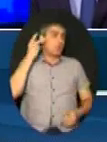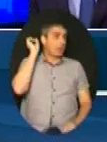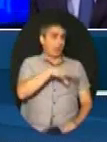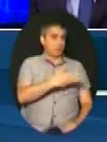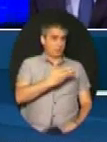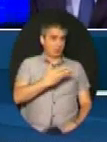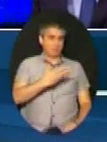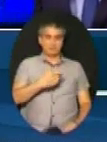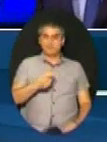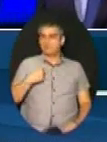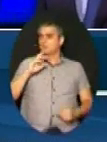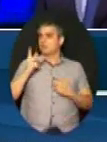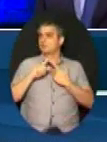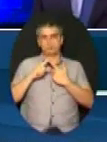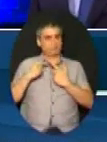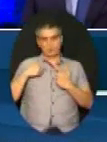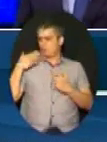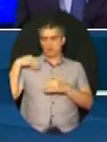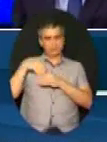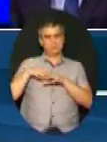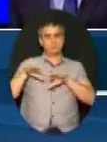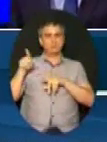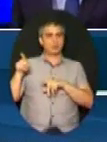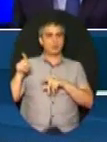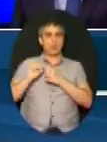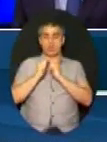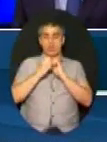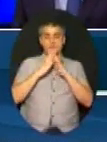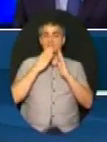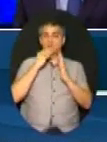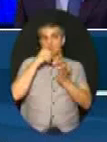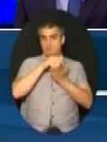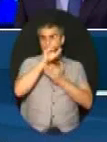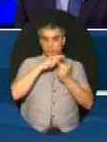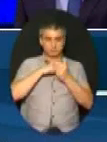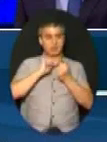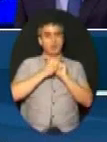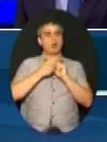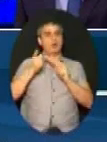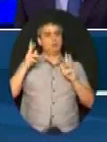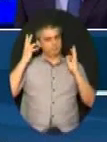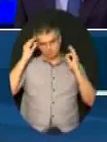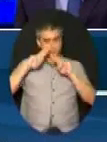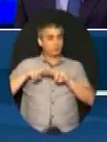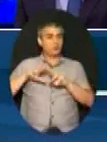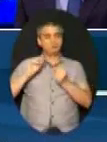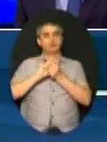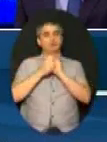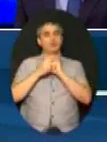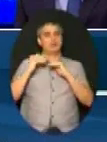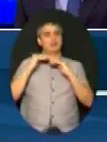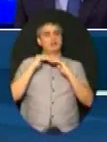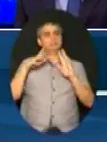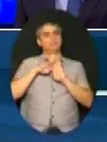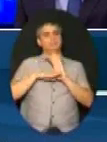דבר אחד. דבר שני, אנחנו לא היינו יושבים בממשלה, או שהבית היהודי היו יוצאים, או שיתכבדו וישארו בבקשה עם שינוי קווי